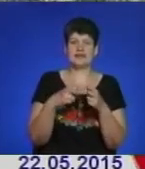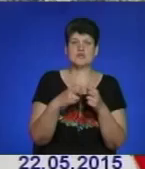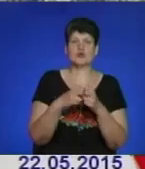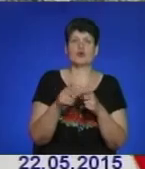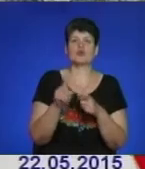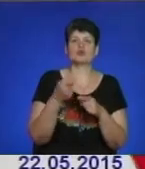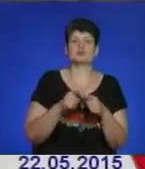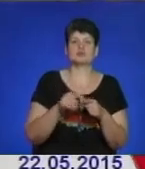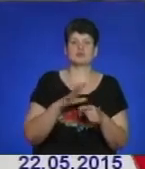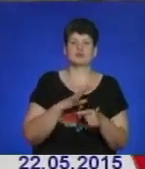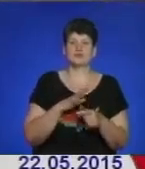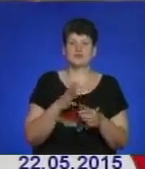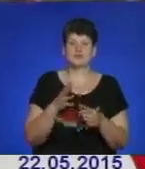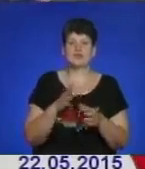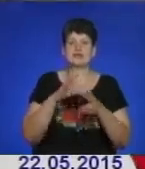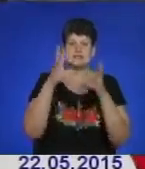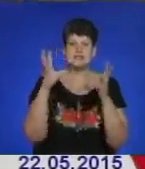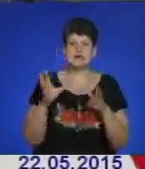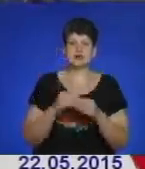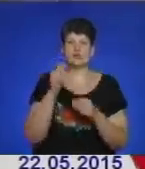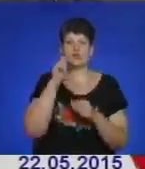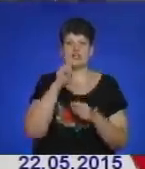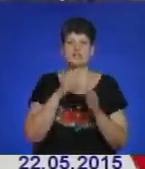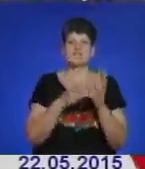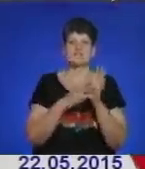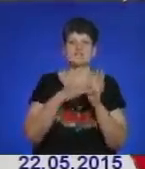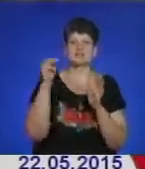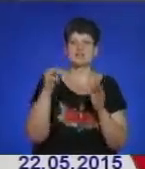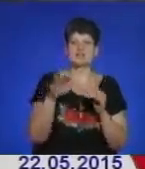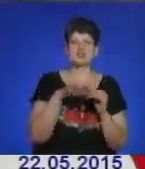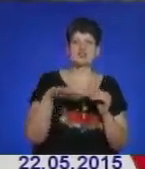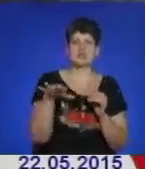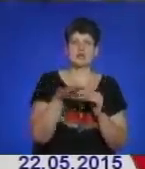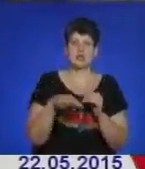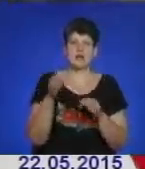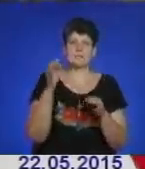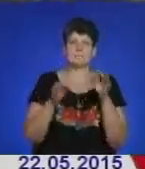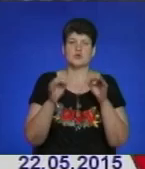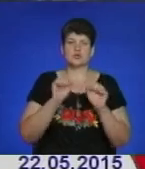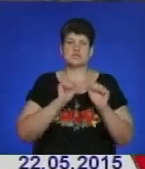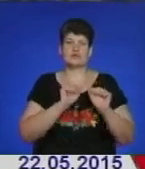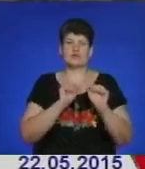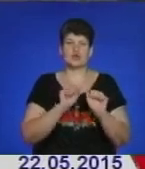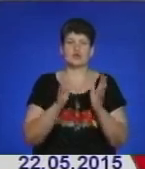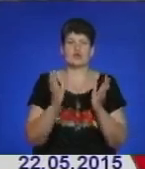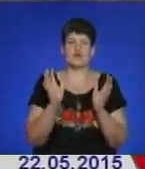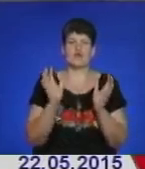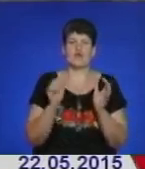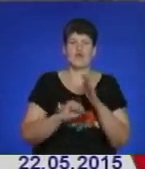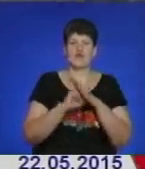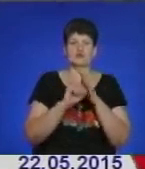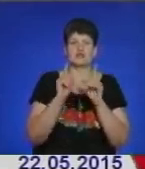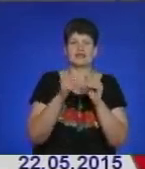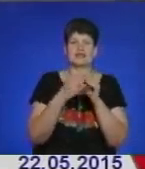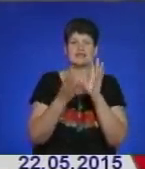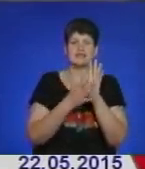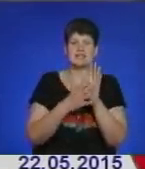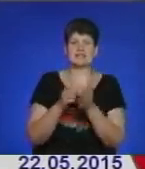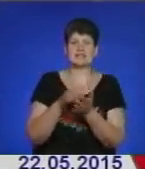гризунів на цій території. Загалом в Україні понад 8 тисяч територій природозаповідного фонду, однак лише з них 19 зареєстровані